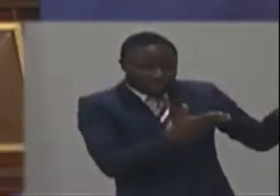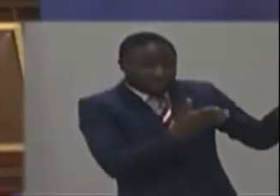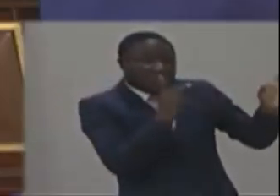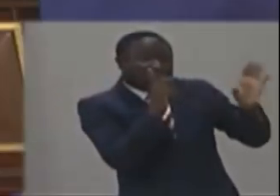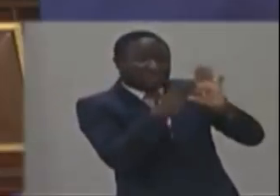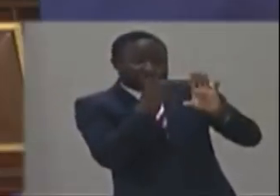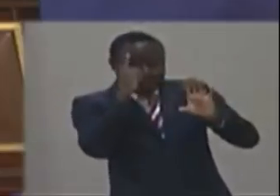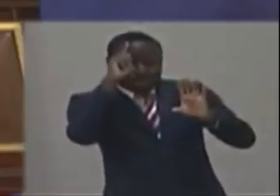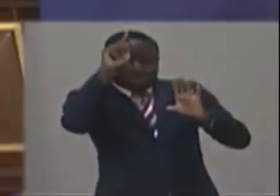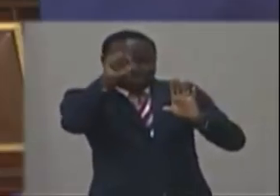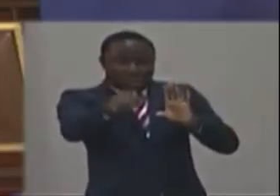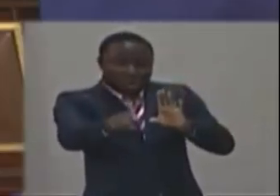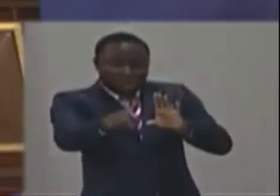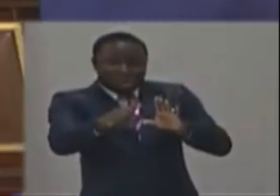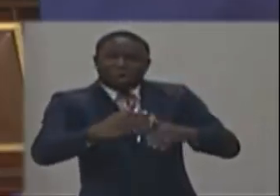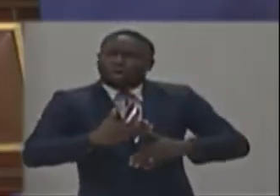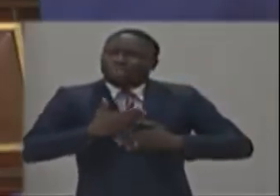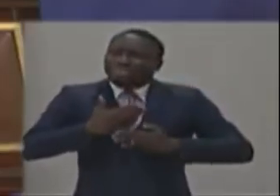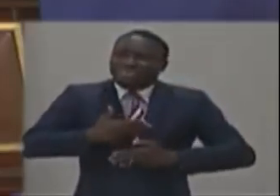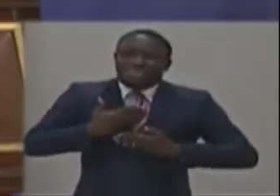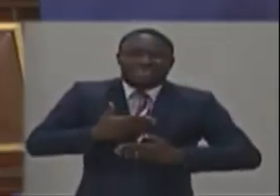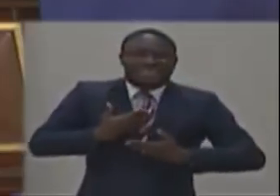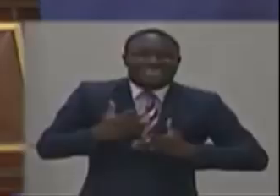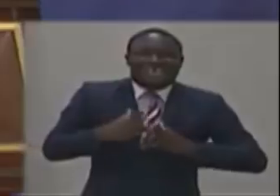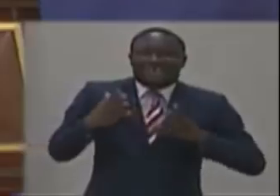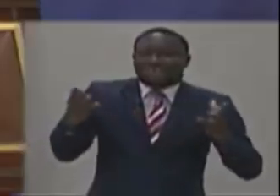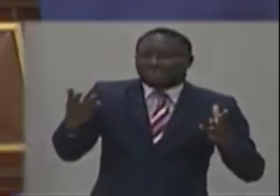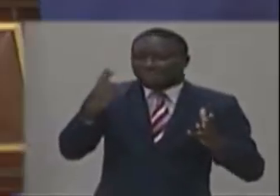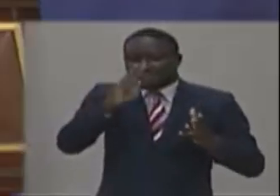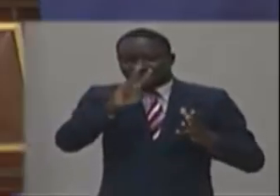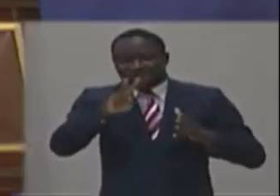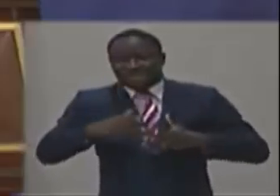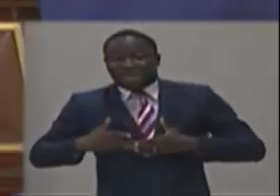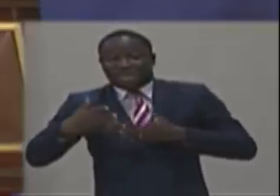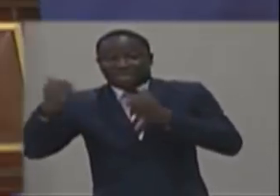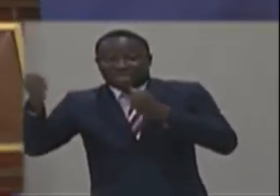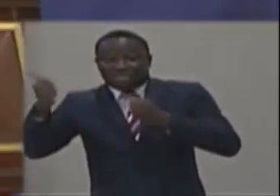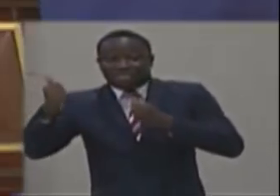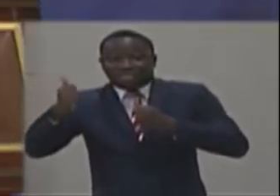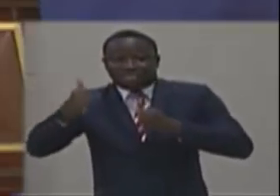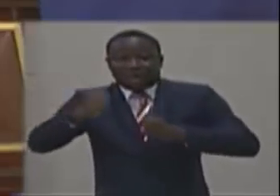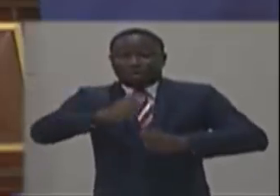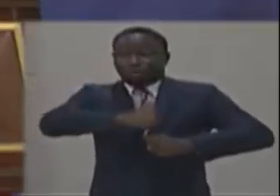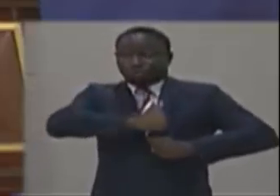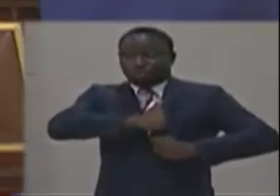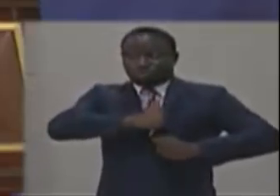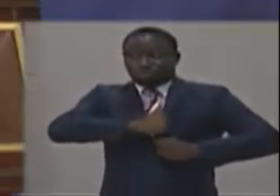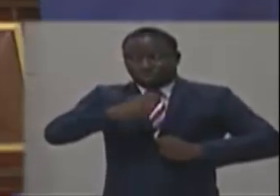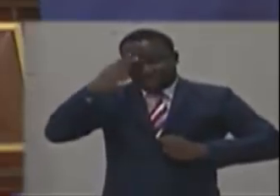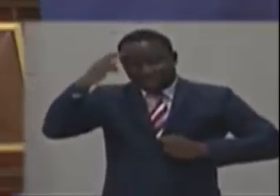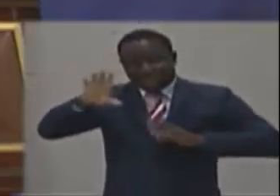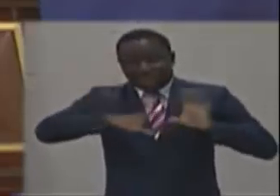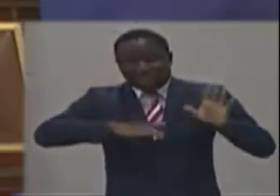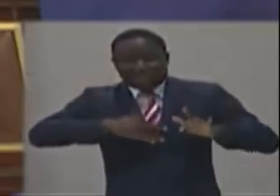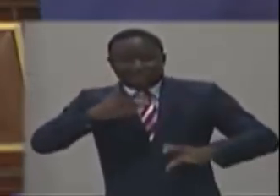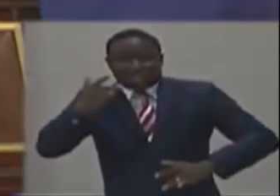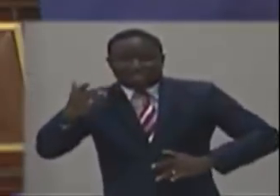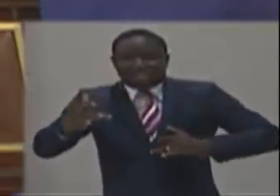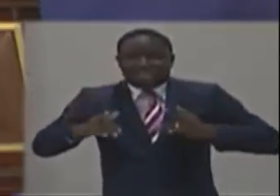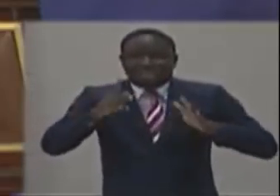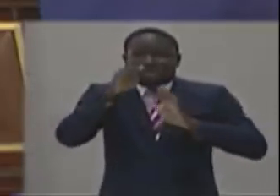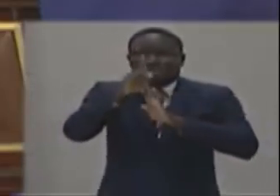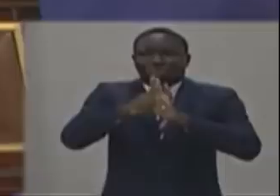contribution. Nous comptons en pile les nouveaux efforts et ce que d'Haïti a fait pour sensibiliser la